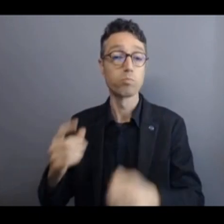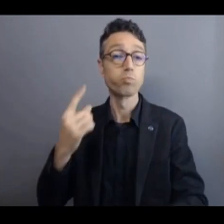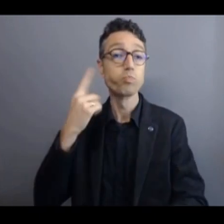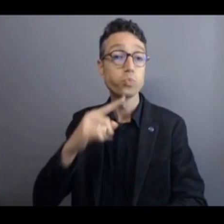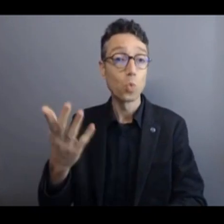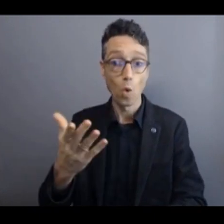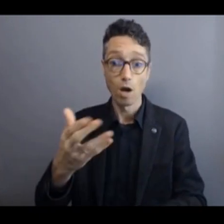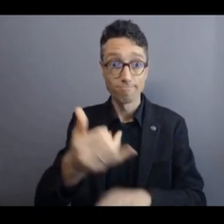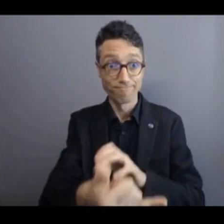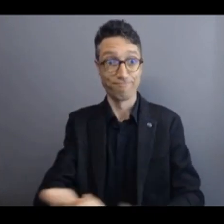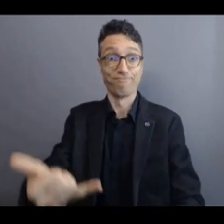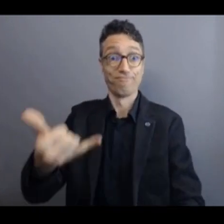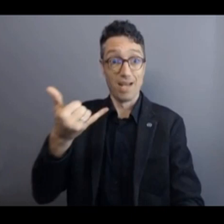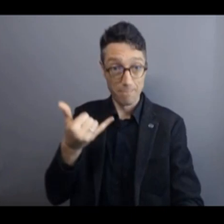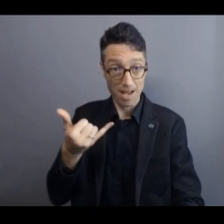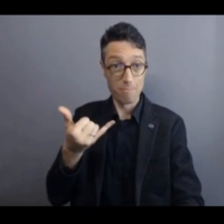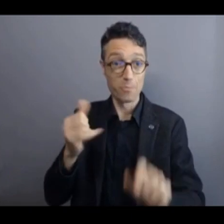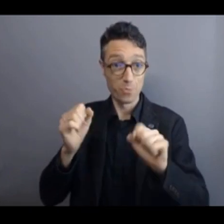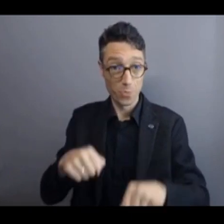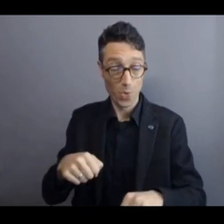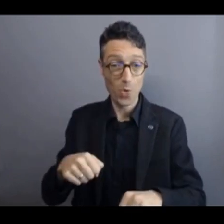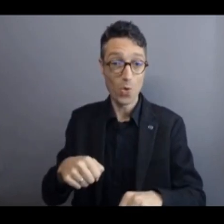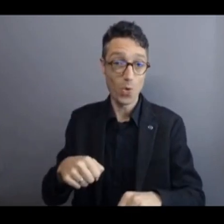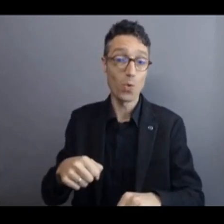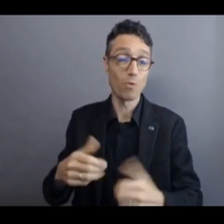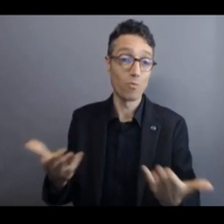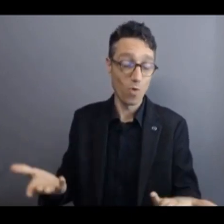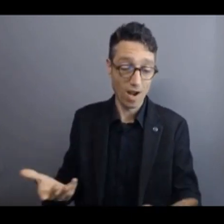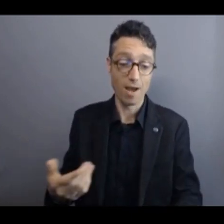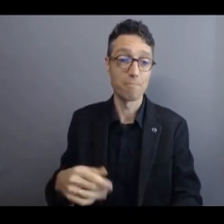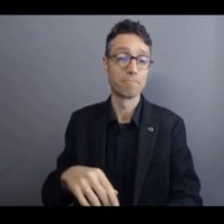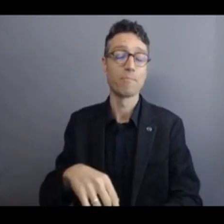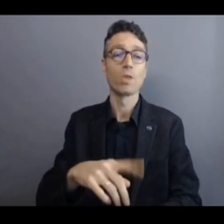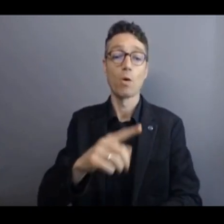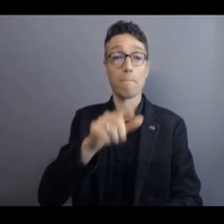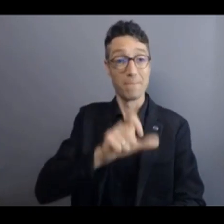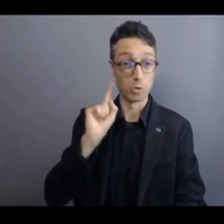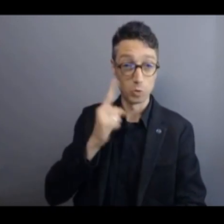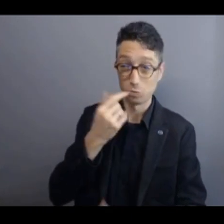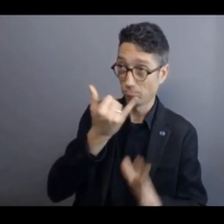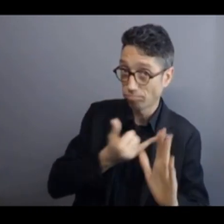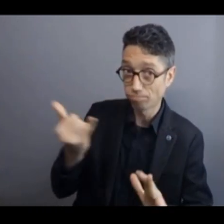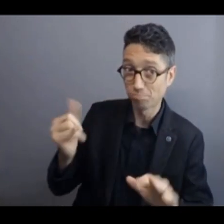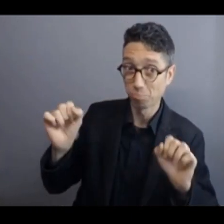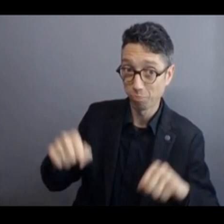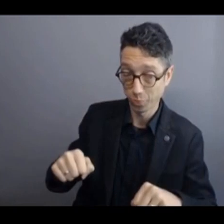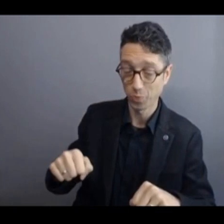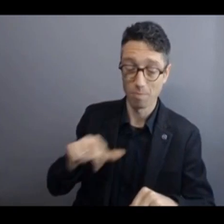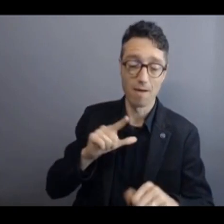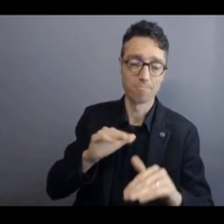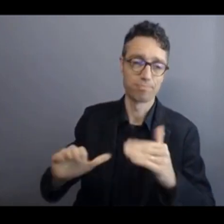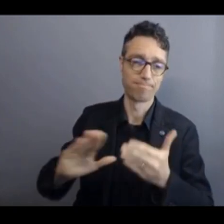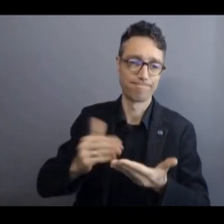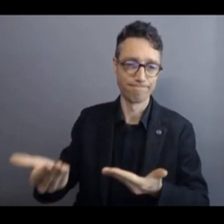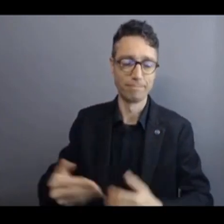d'avoir une solution qui permet le dialogue et l'échange entre ces personnes. Donc on s'adapte, on a de l'humain et on s'adapte